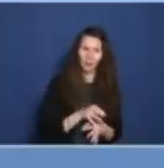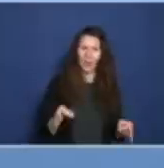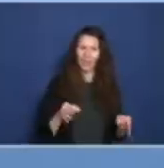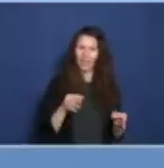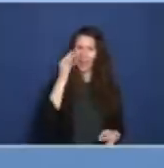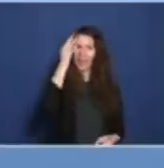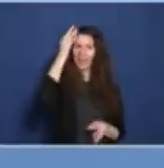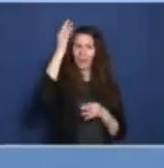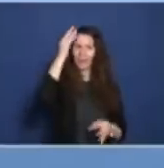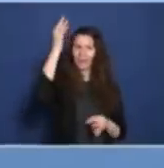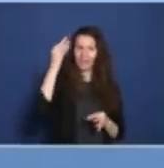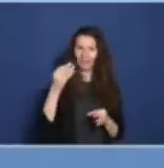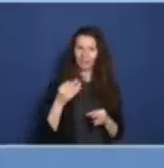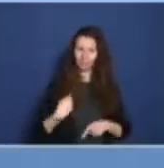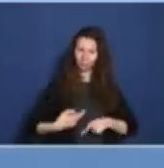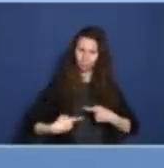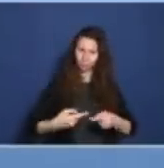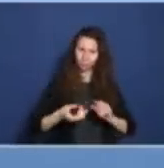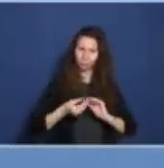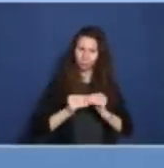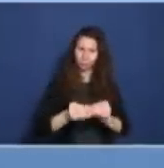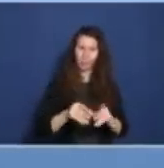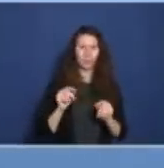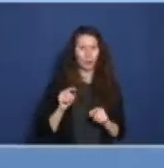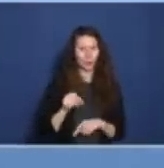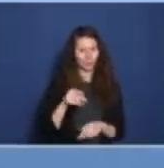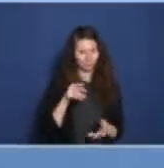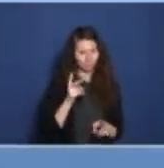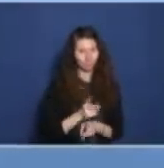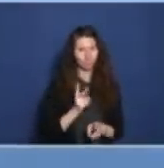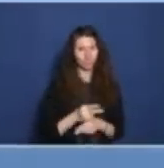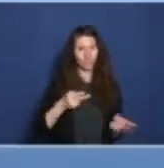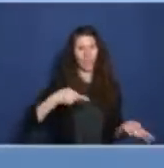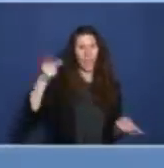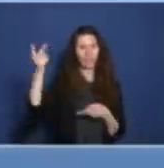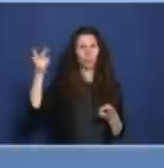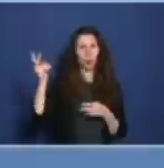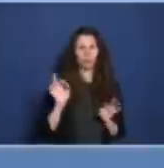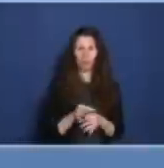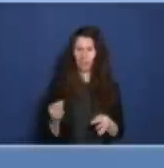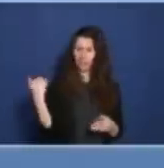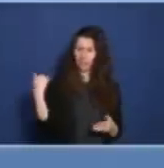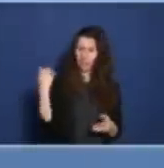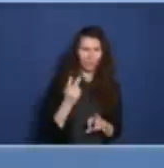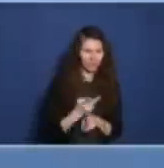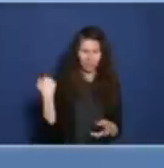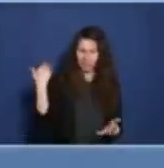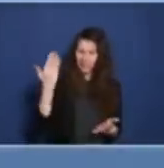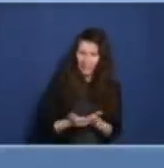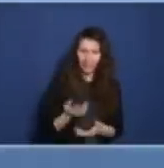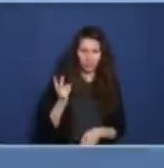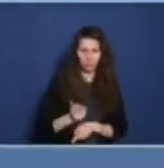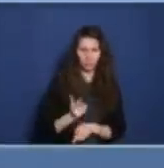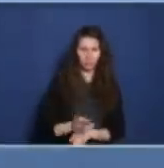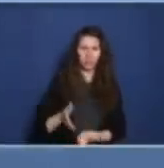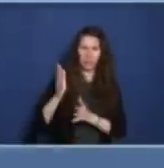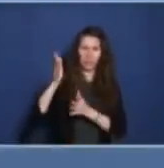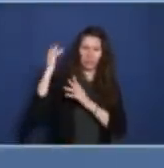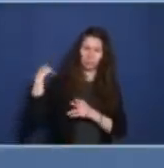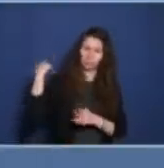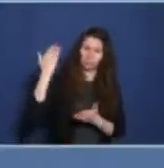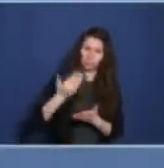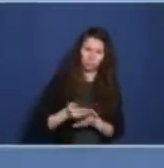und damit genauso exportfähig wie bisher und in den letzten Jahrzehnten, nur eben vielleicht mit